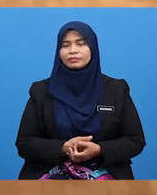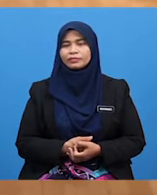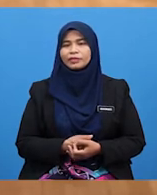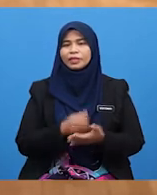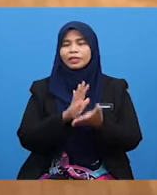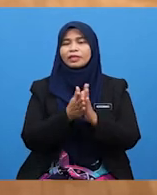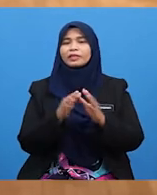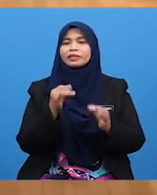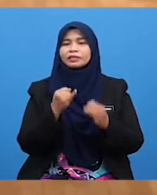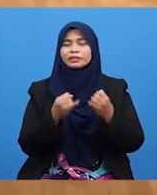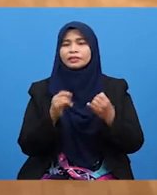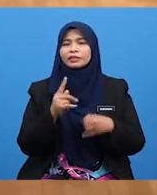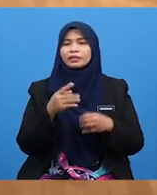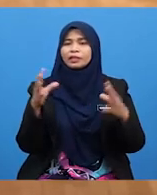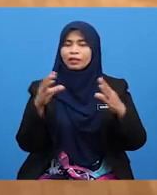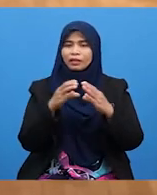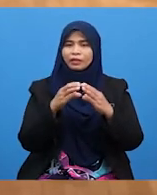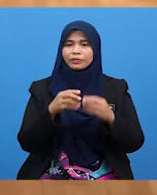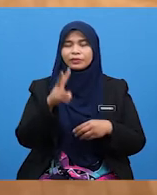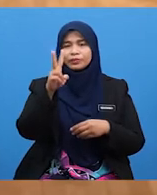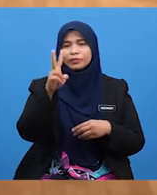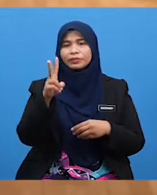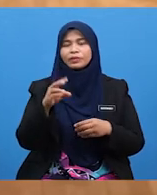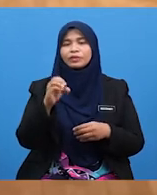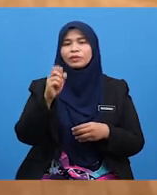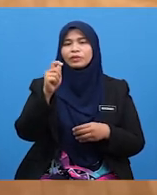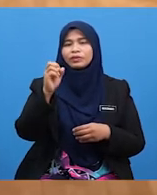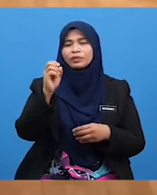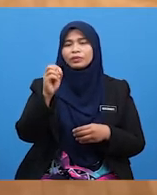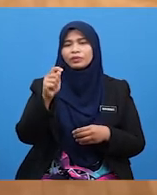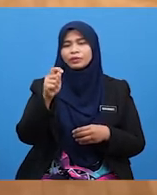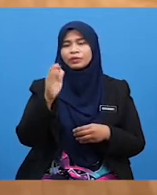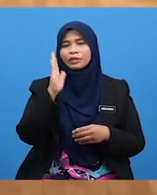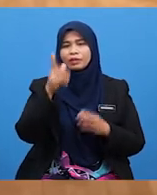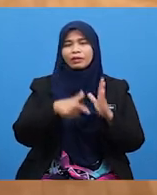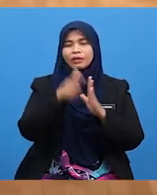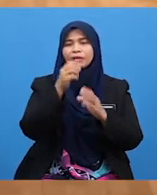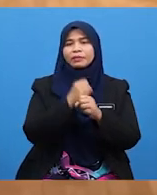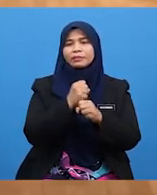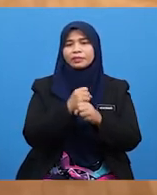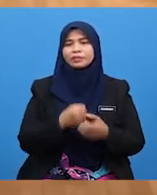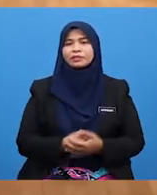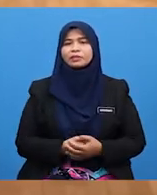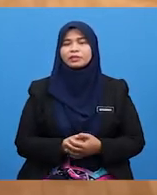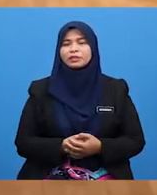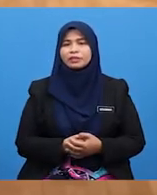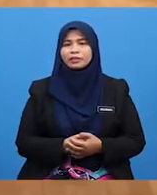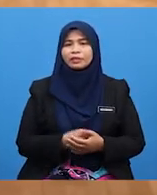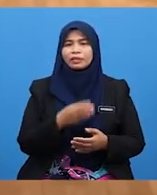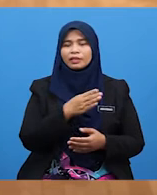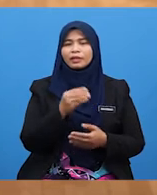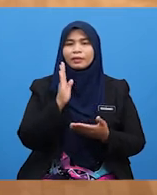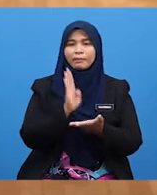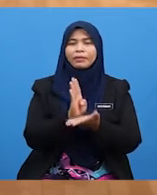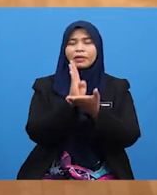Jadi, jika kita gabungkan kedua-duanya sekali, otot kita akan lebih bekerja. Okey? Dia akan membantu